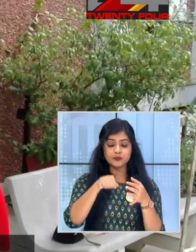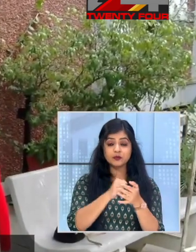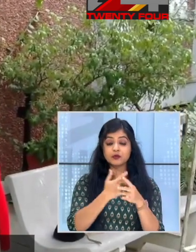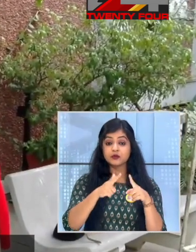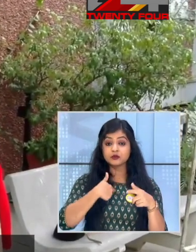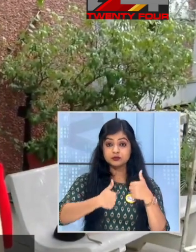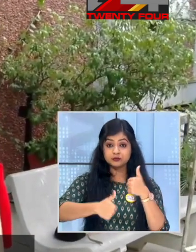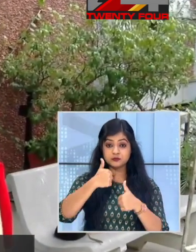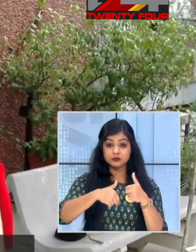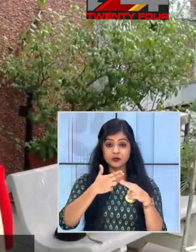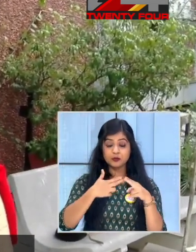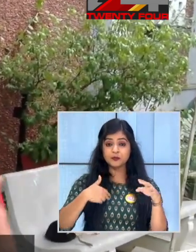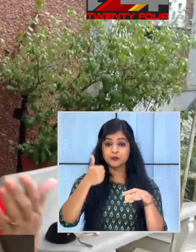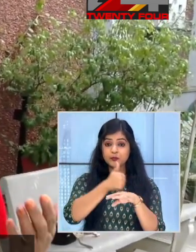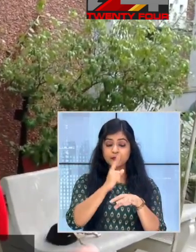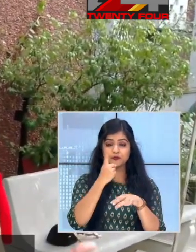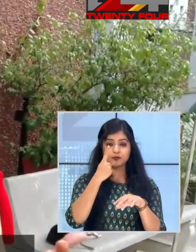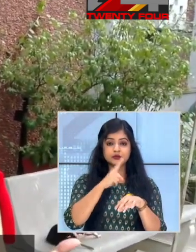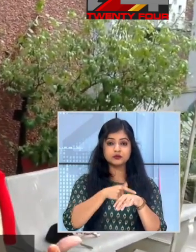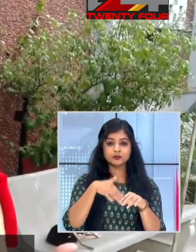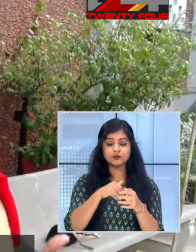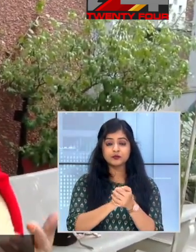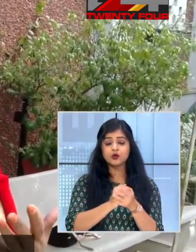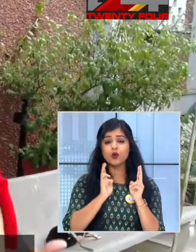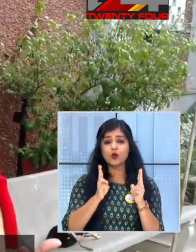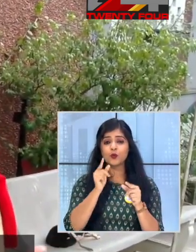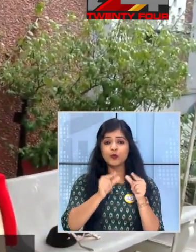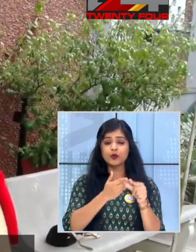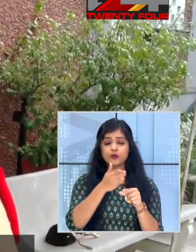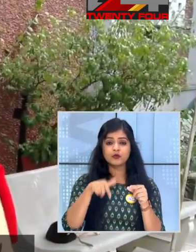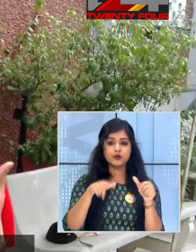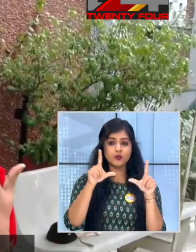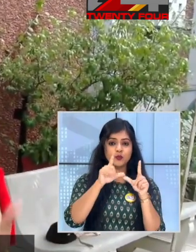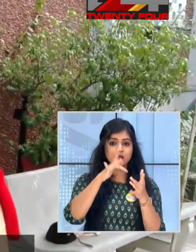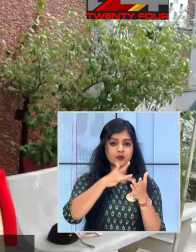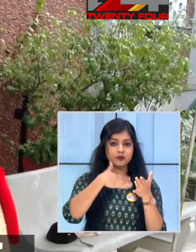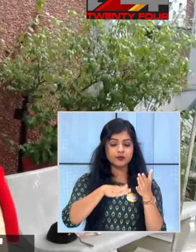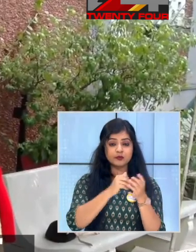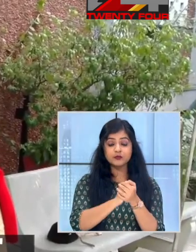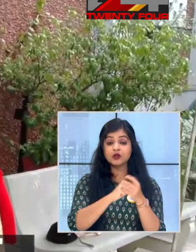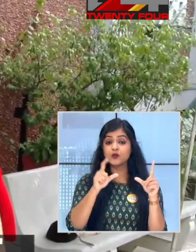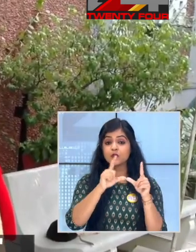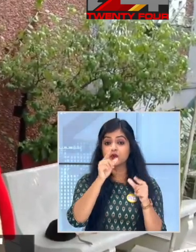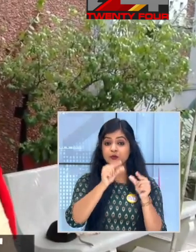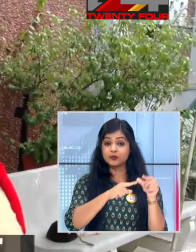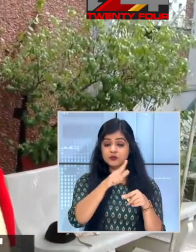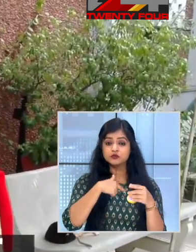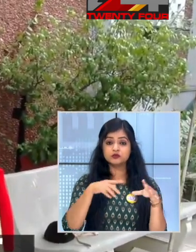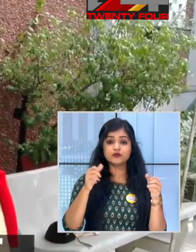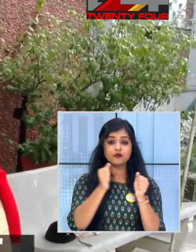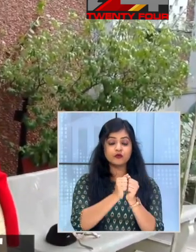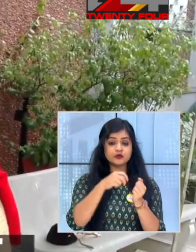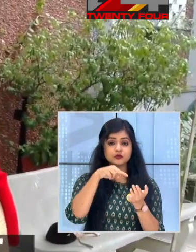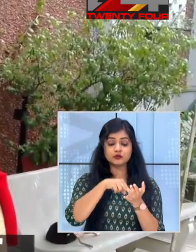ഒരു സ്ഥാനാർത്ഥി എന്ന നിലയിൽ ആദ്യമായിട്ടാണ്. സാധാരണക്കാരായ മനുഷ്യരാണ് വയനാട്ടിലുള്ളത്. അവരുടെ കൂടെ നിന്നുകൊണ്ട്, അല്ല ഞാൻ